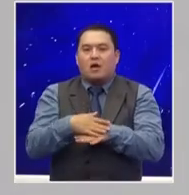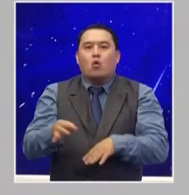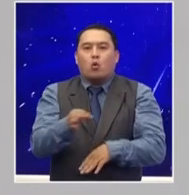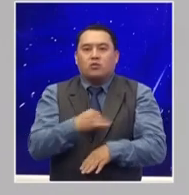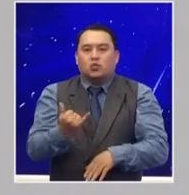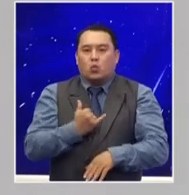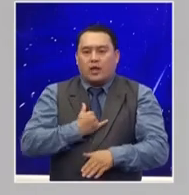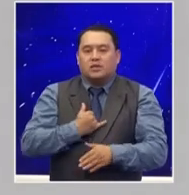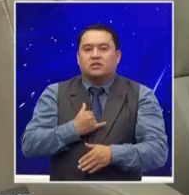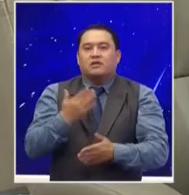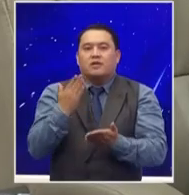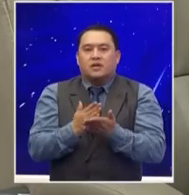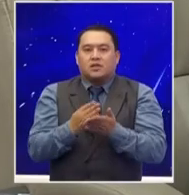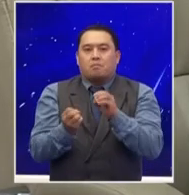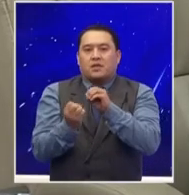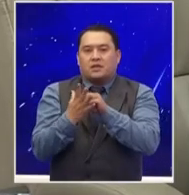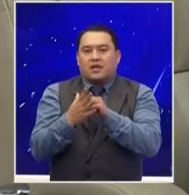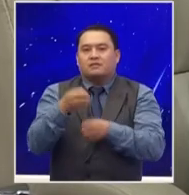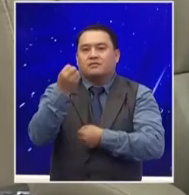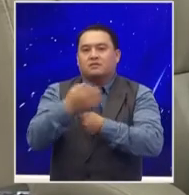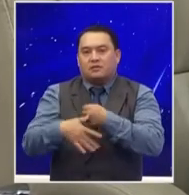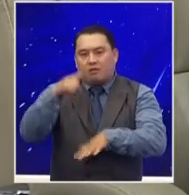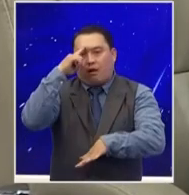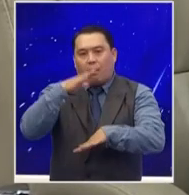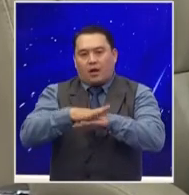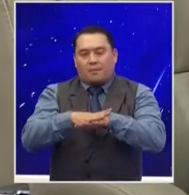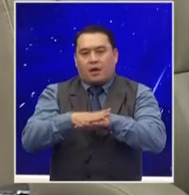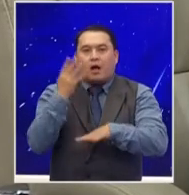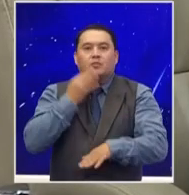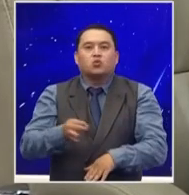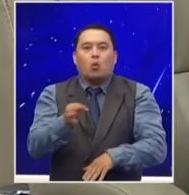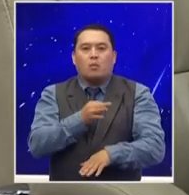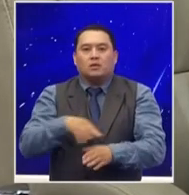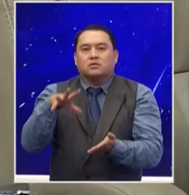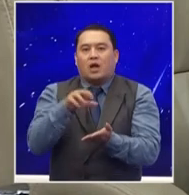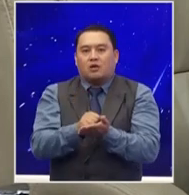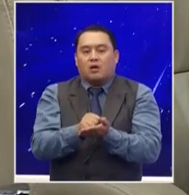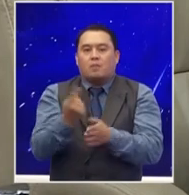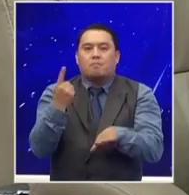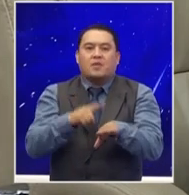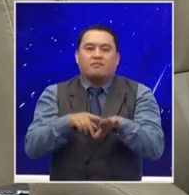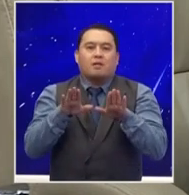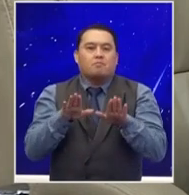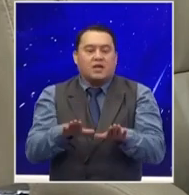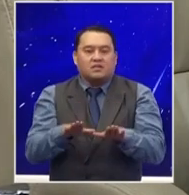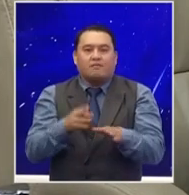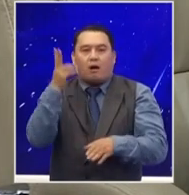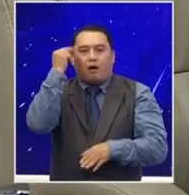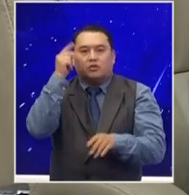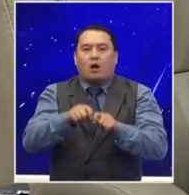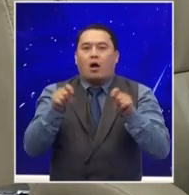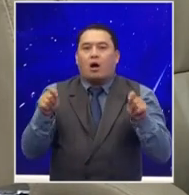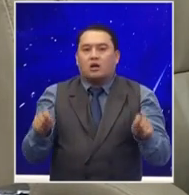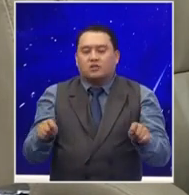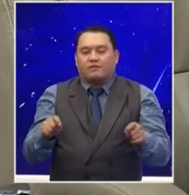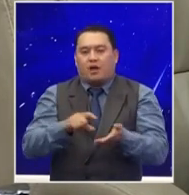области функционирует 15 сервисных акиматов. Наряду с этим Алматинская область занимает лидирующие позиции по количеству открытых